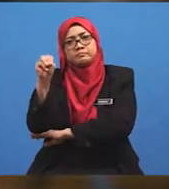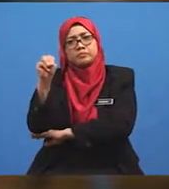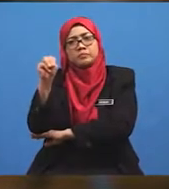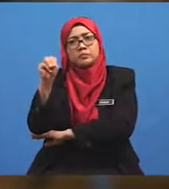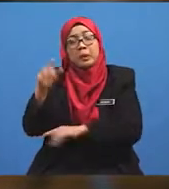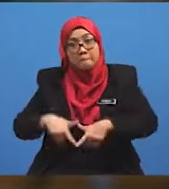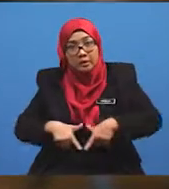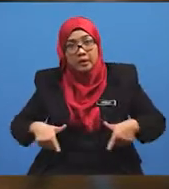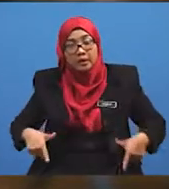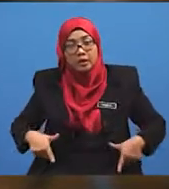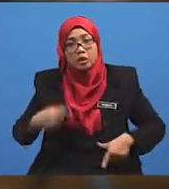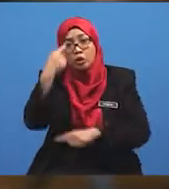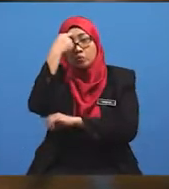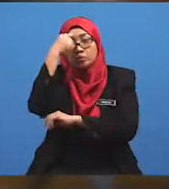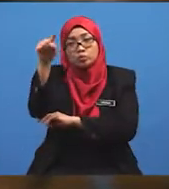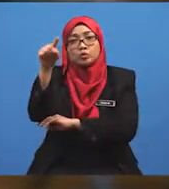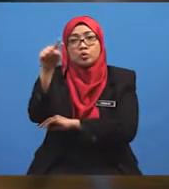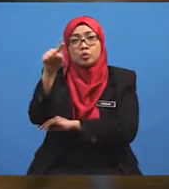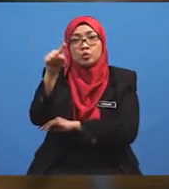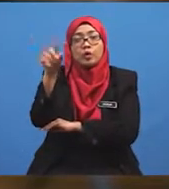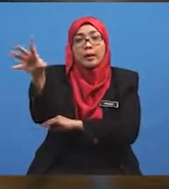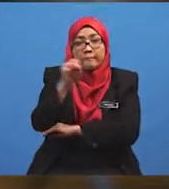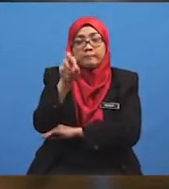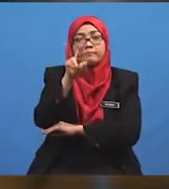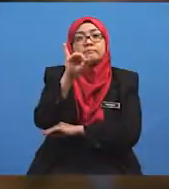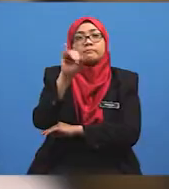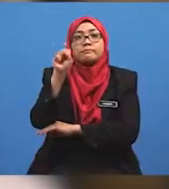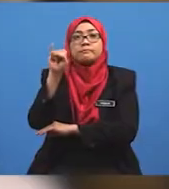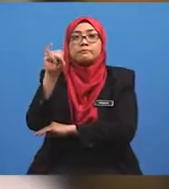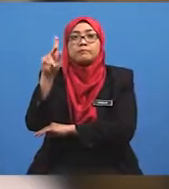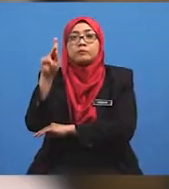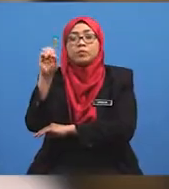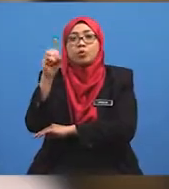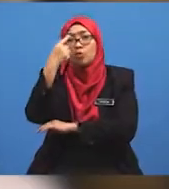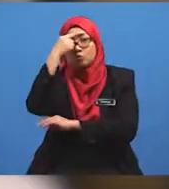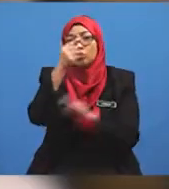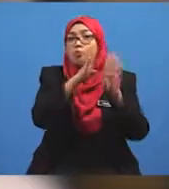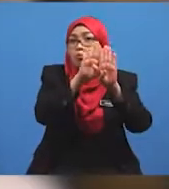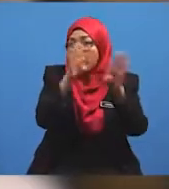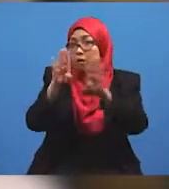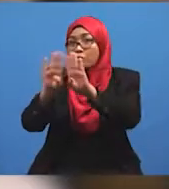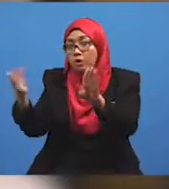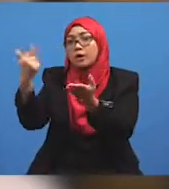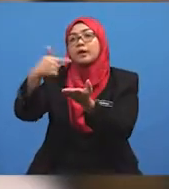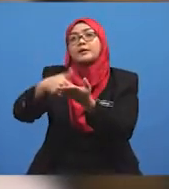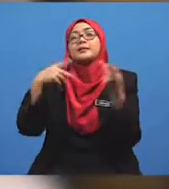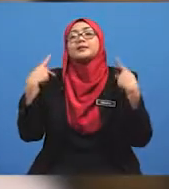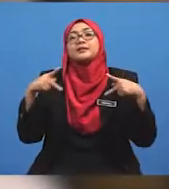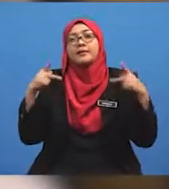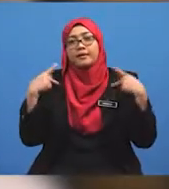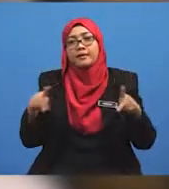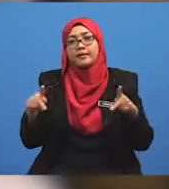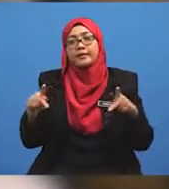untuk mengembangkan penyiagaan nya di samping inisiatif yang